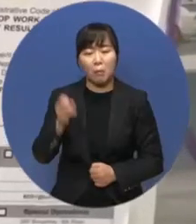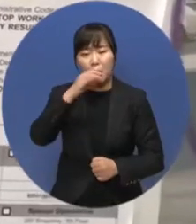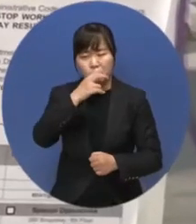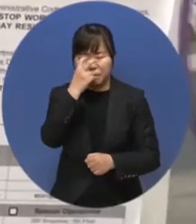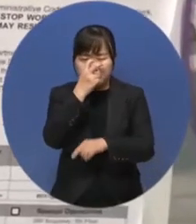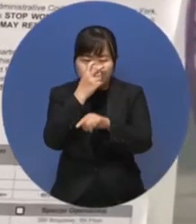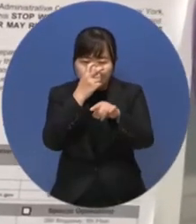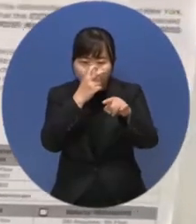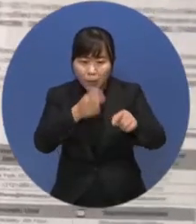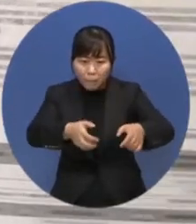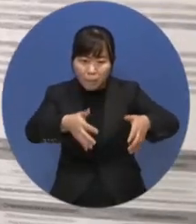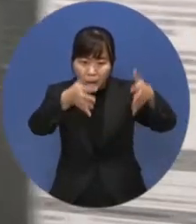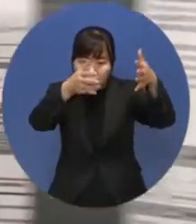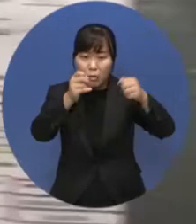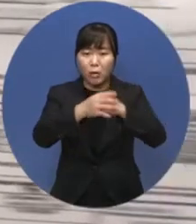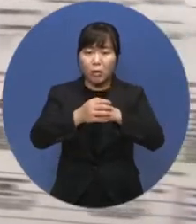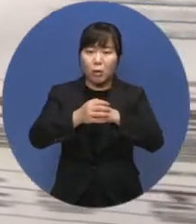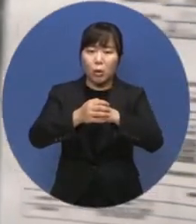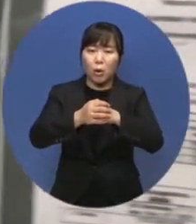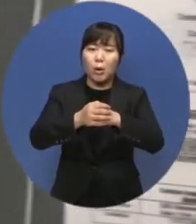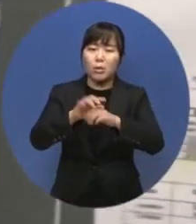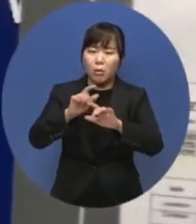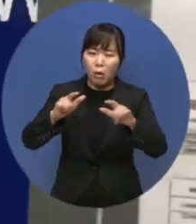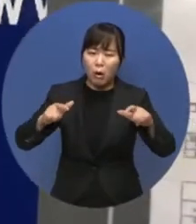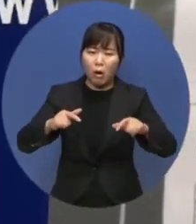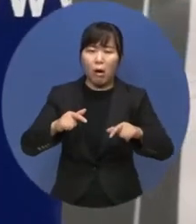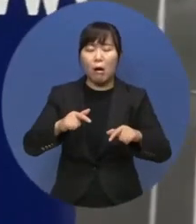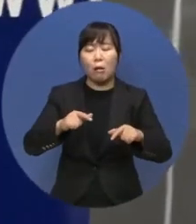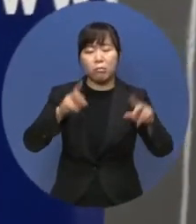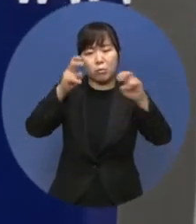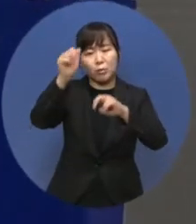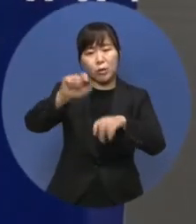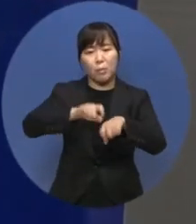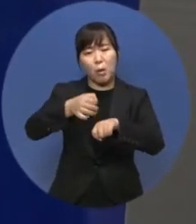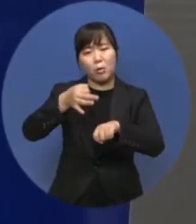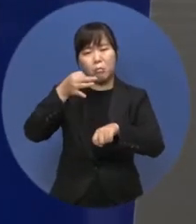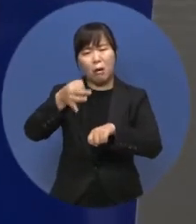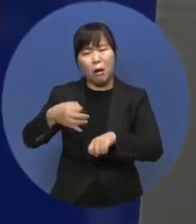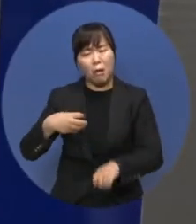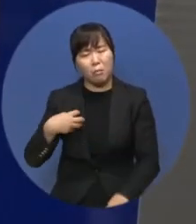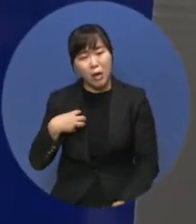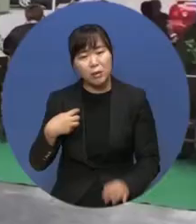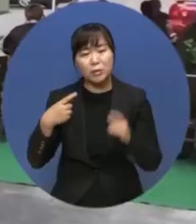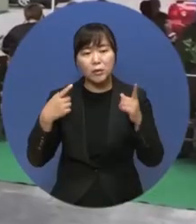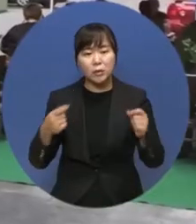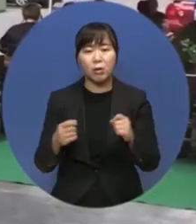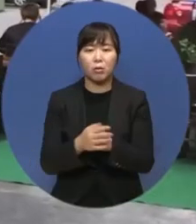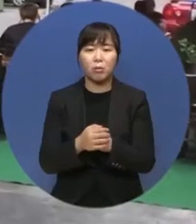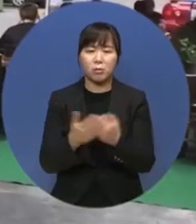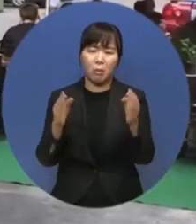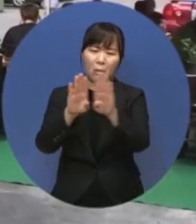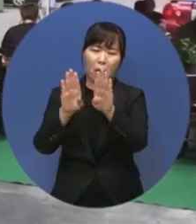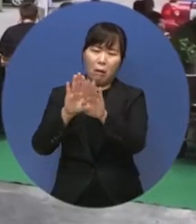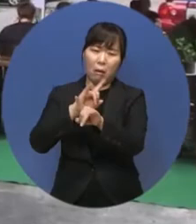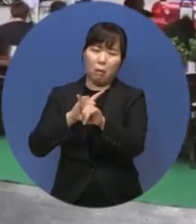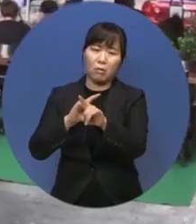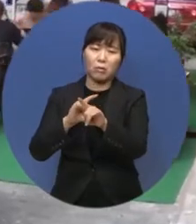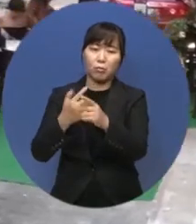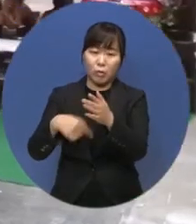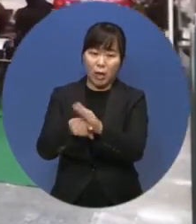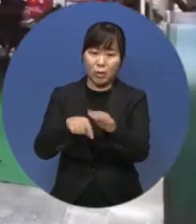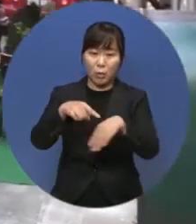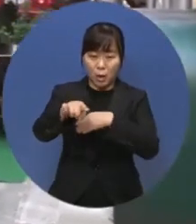들어간 밀 등 국가 위생 국에 행위의 업주들은 또 한번 벌금으로 부담을 느껴야 하며 아우 다이닝을 위해 야외 테이블